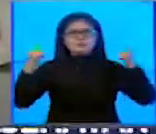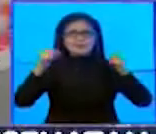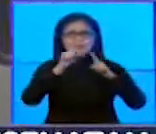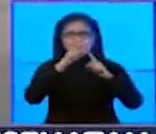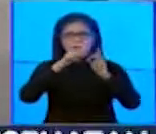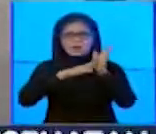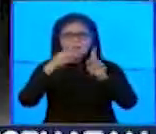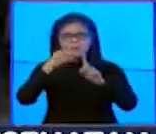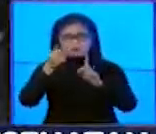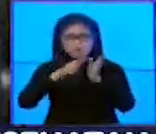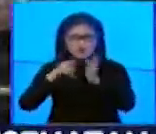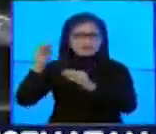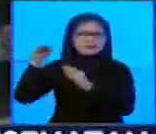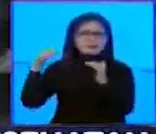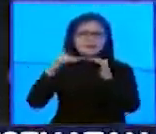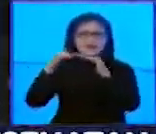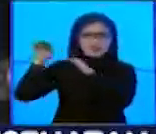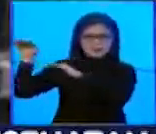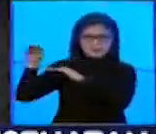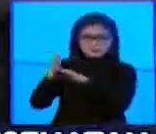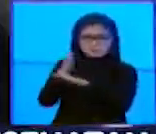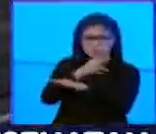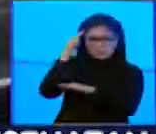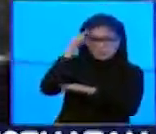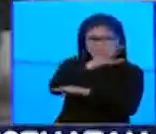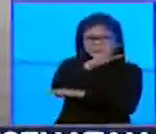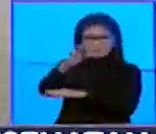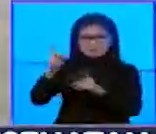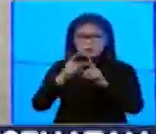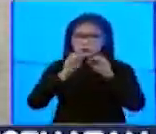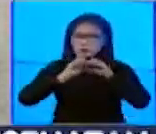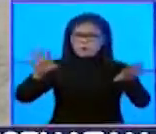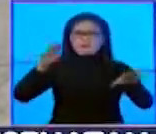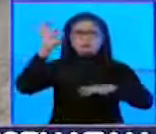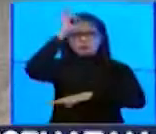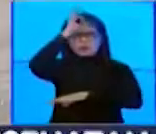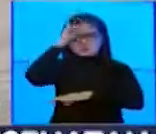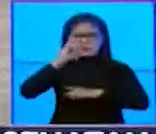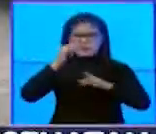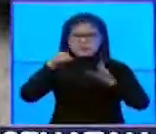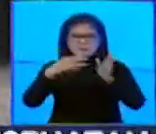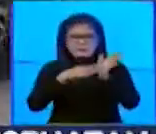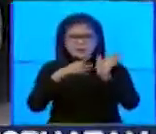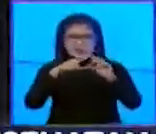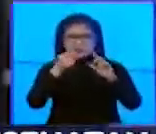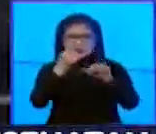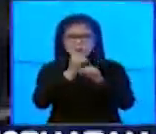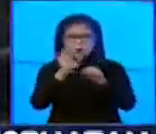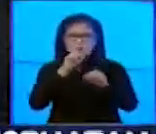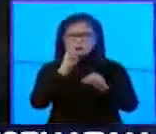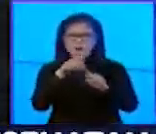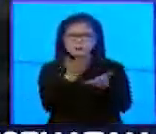Pusat dan sebelumnya Kepala Divisi humas Polri Irjen Pol argoyuwono menyebutkan akan meminta keterangan sejumlah